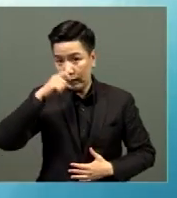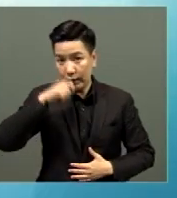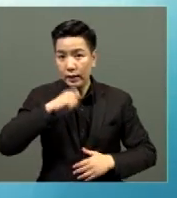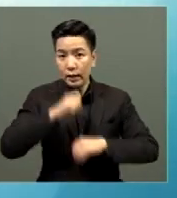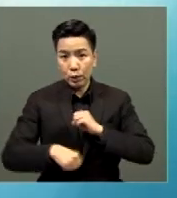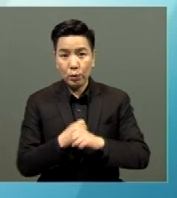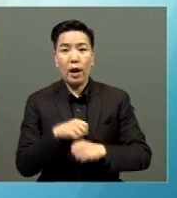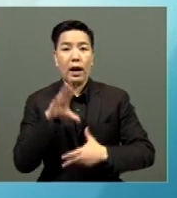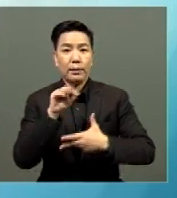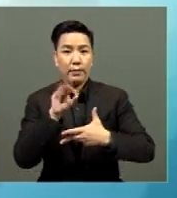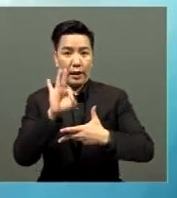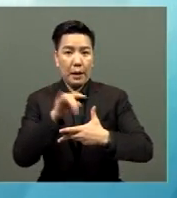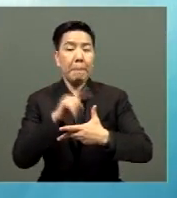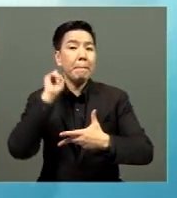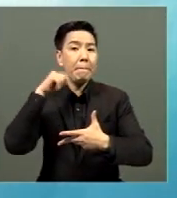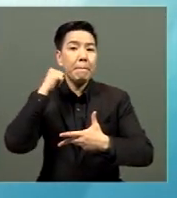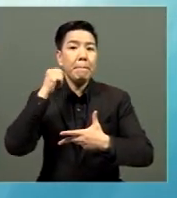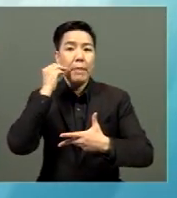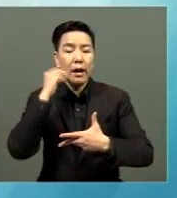แก่ผู้ป่วยหญิงไทยนะครับอายุ 59